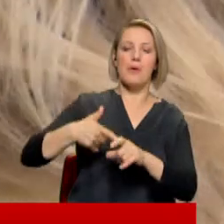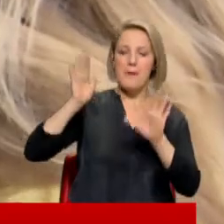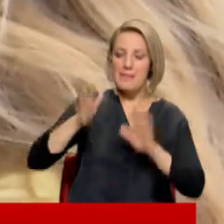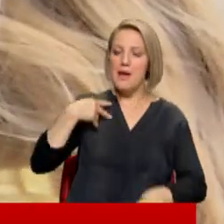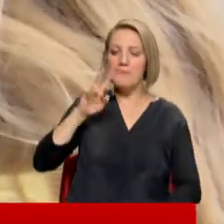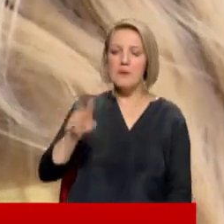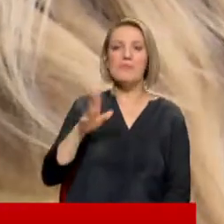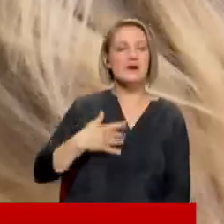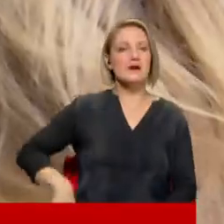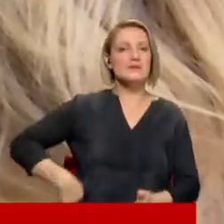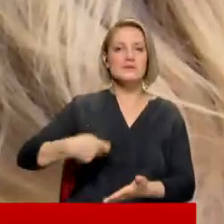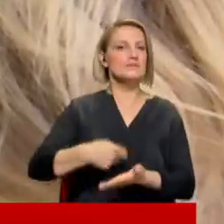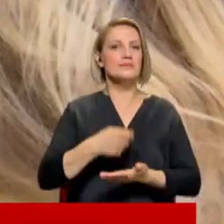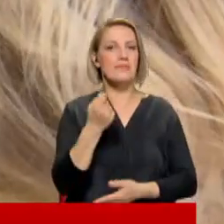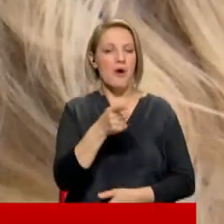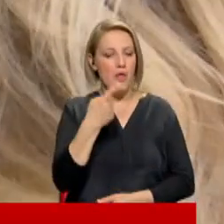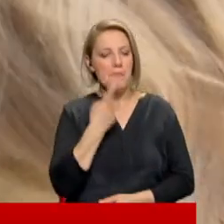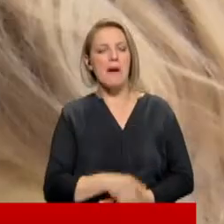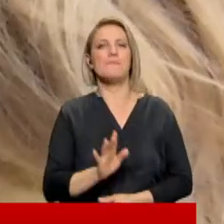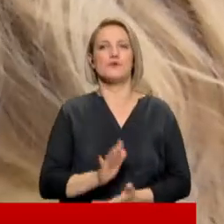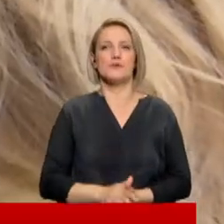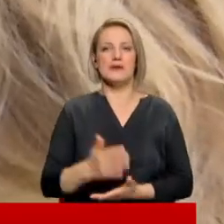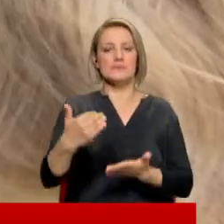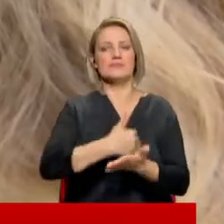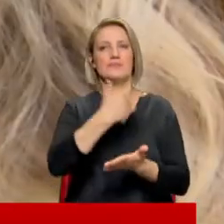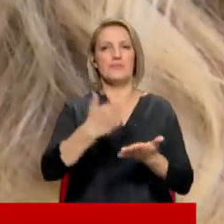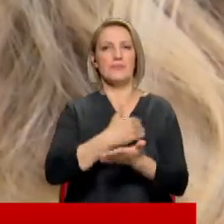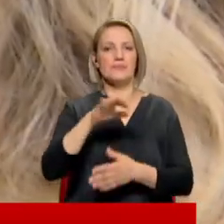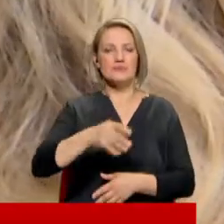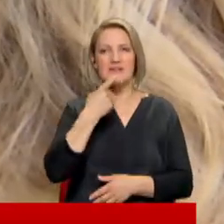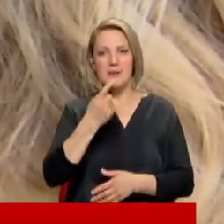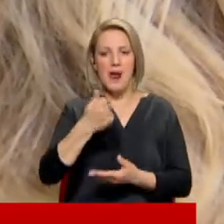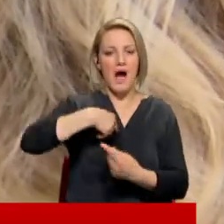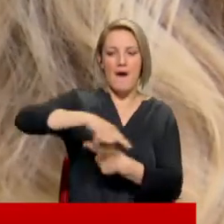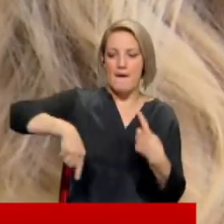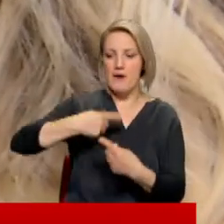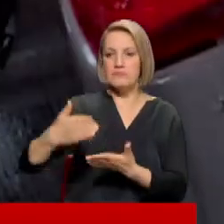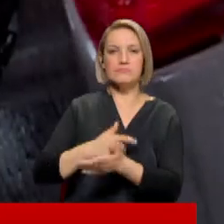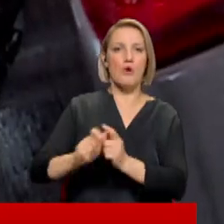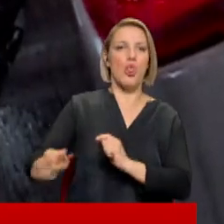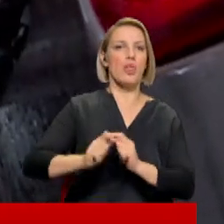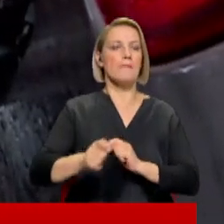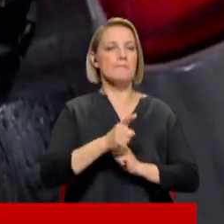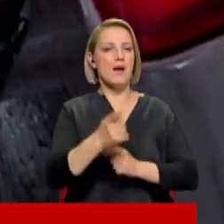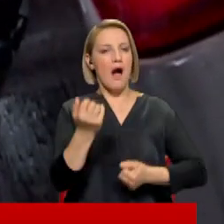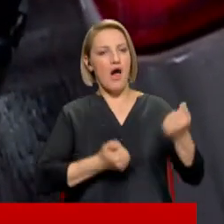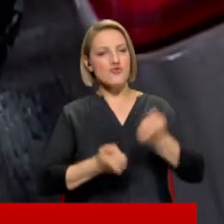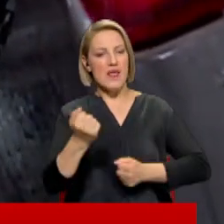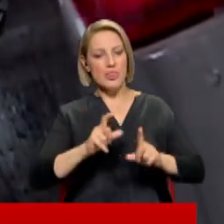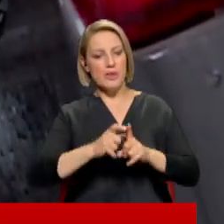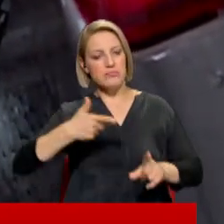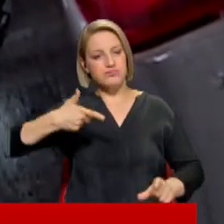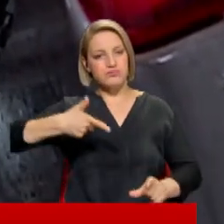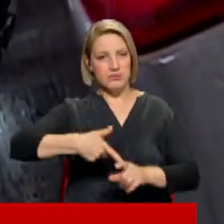bakmıyorum. Cebinizden çıkan para. Ona da artık bakmıyoruz. Kartla arıyorum. Bu sefer para arıyoruz, kartı yatıralım. Sürücüler araçlarının